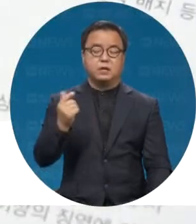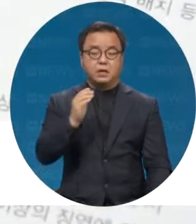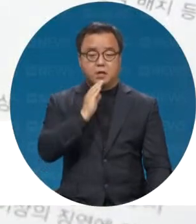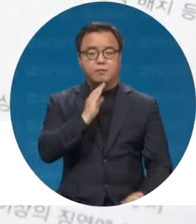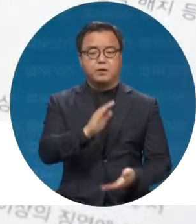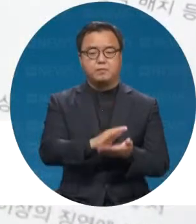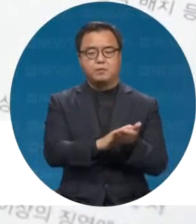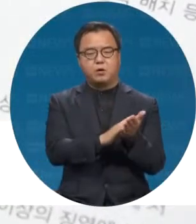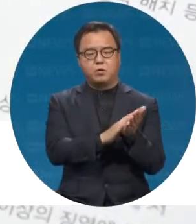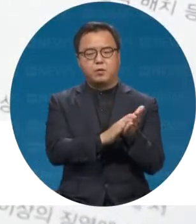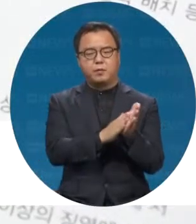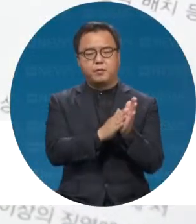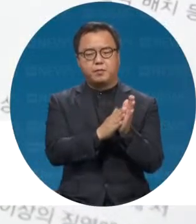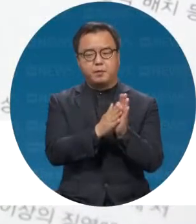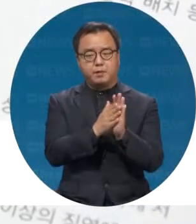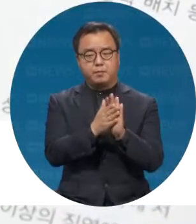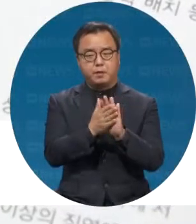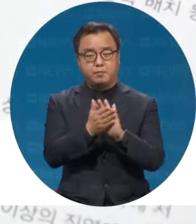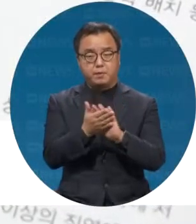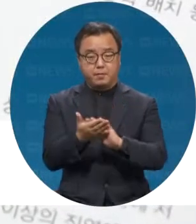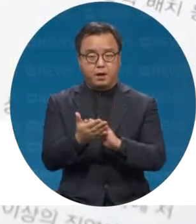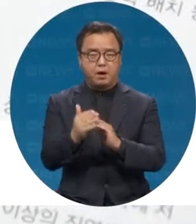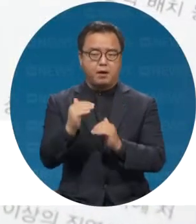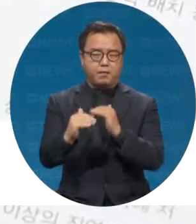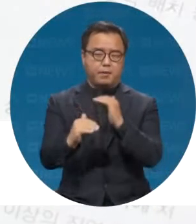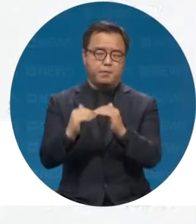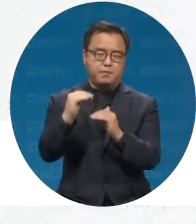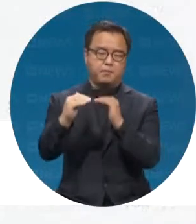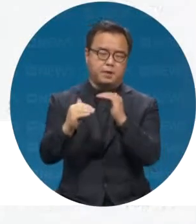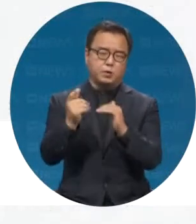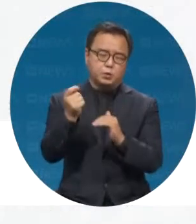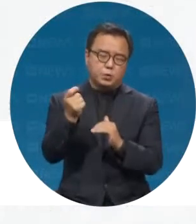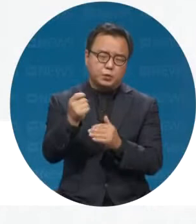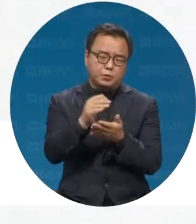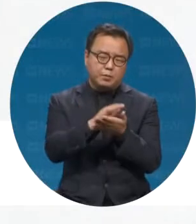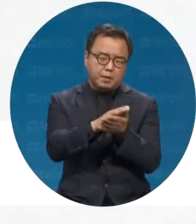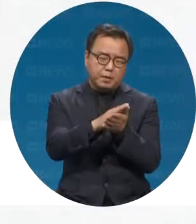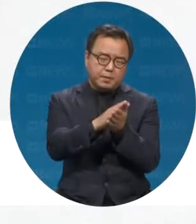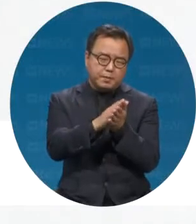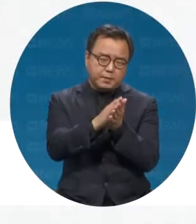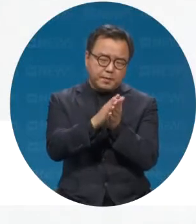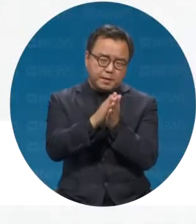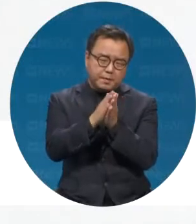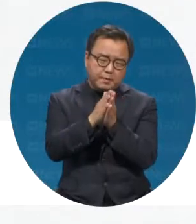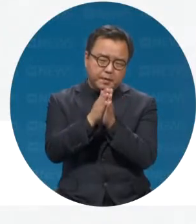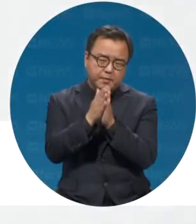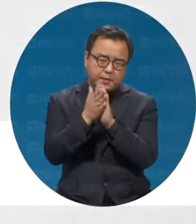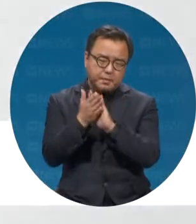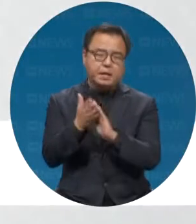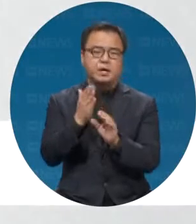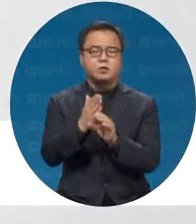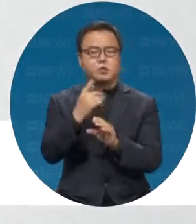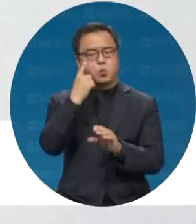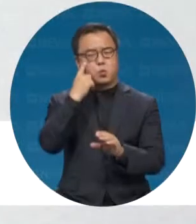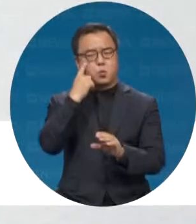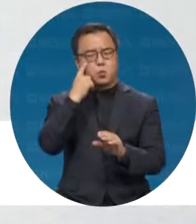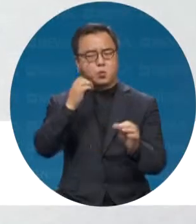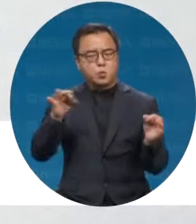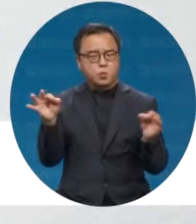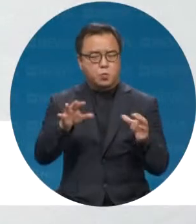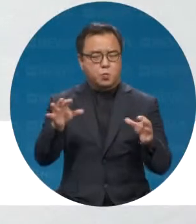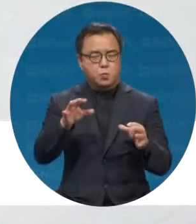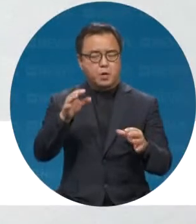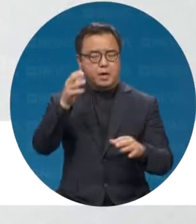뭐 점진적이고 뭐 조금씩 오는 것이기 때문에 한꺼번에 눈에 이제 잘 보이지는 않을 수가 있어요.